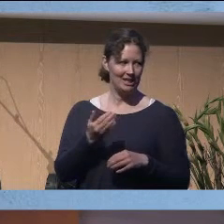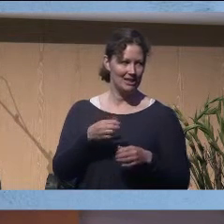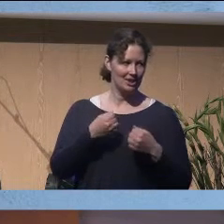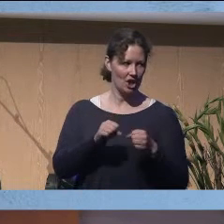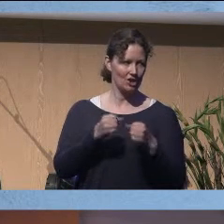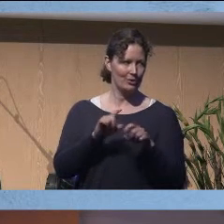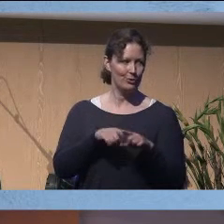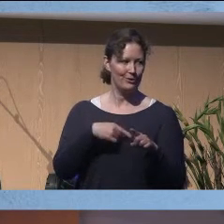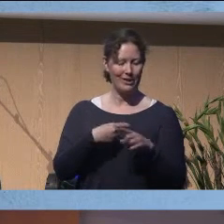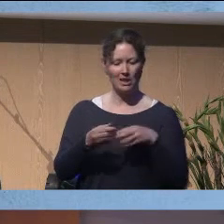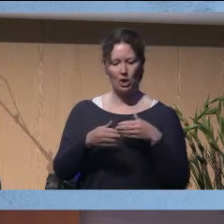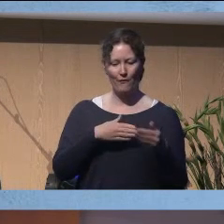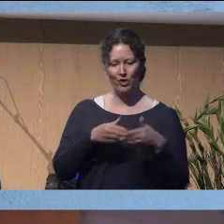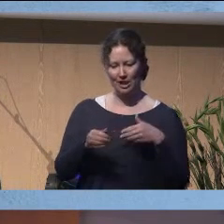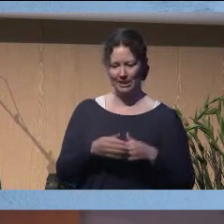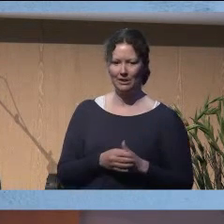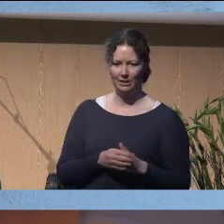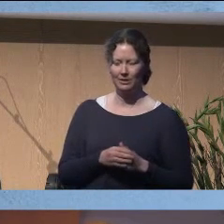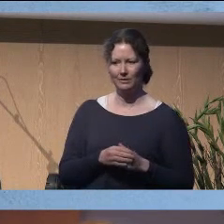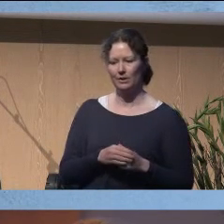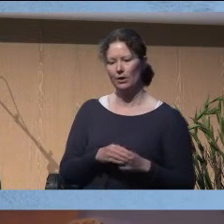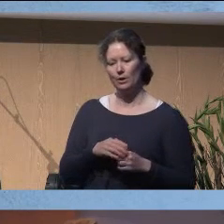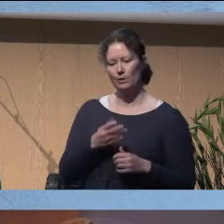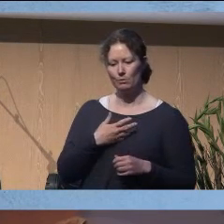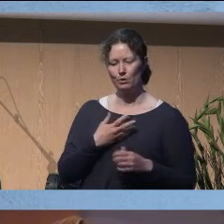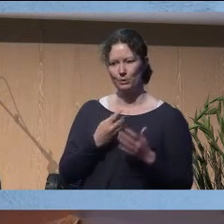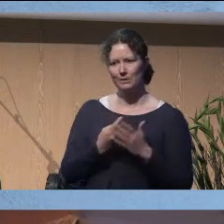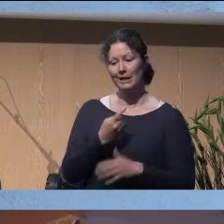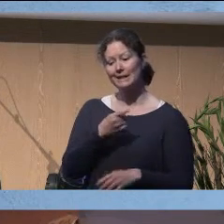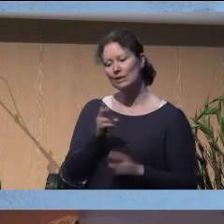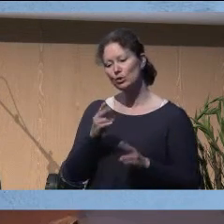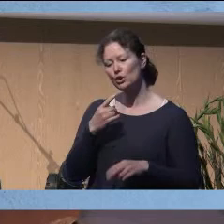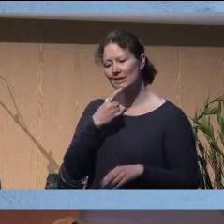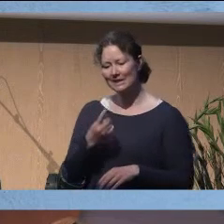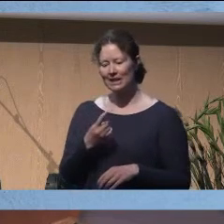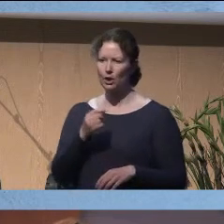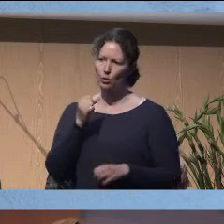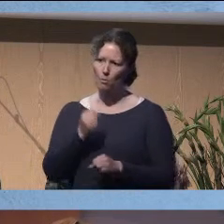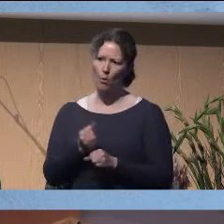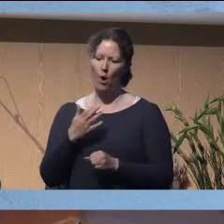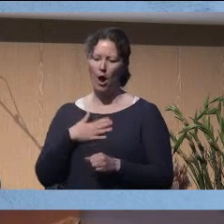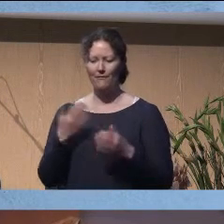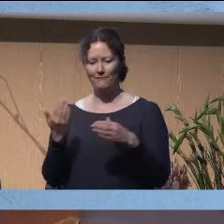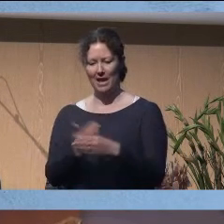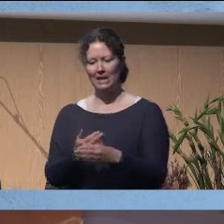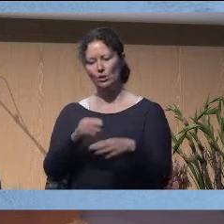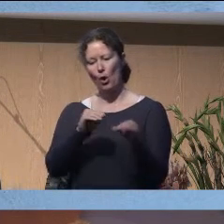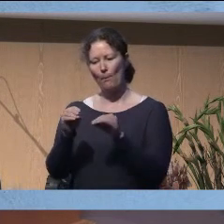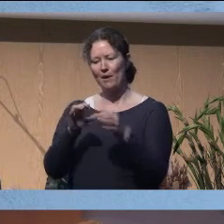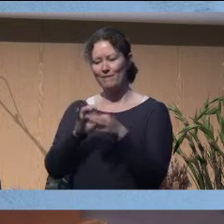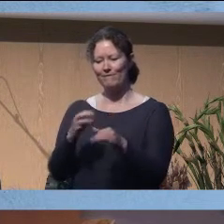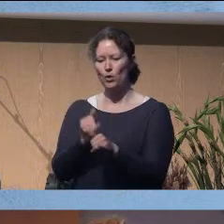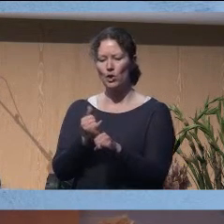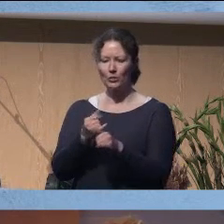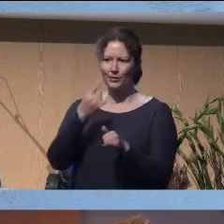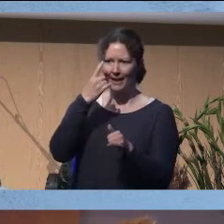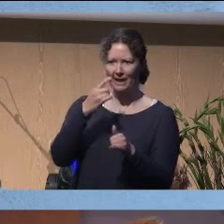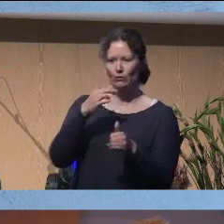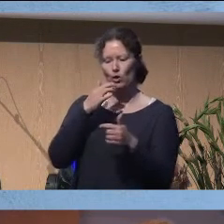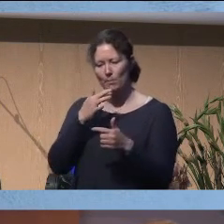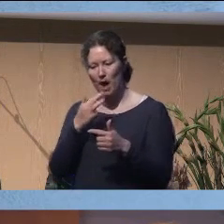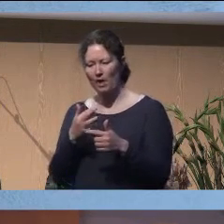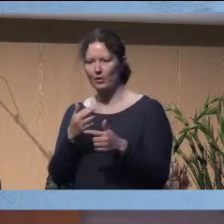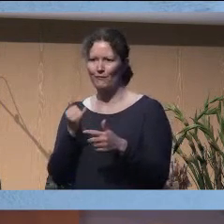recovery-satsingsveien. Veldig mye spennende som skjer. De sier også at du nødt for å ha felles opplæring I hvordan du tenker og snakker og